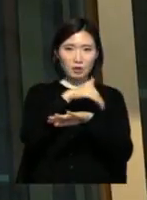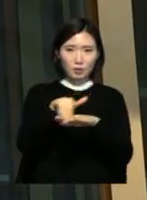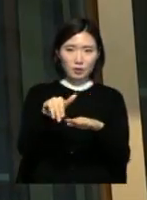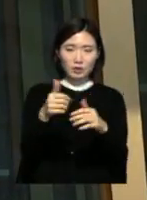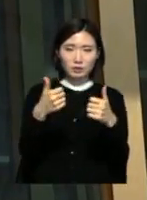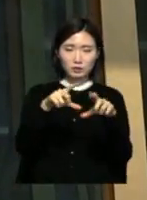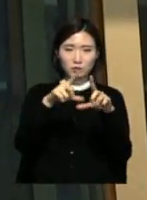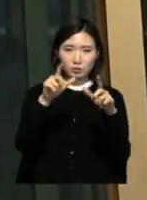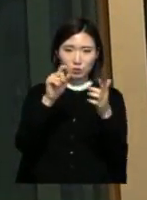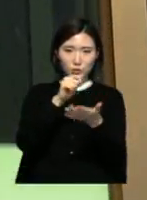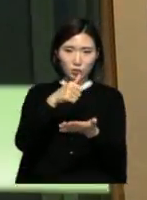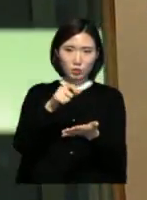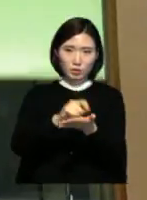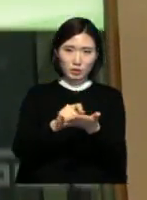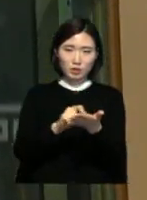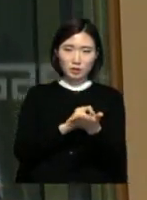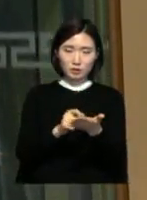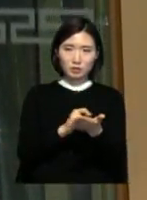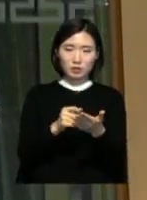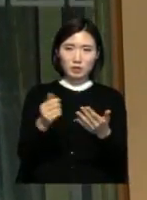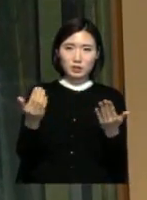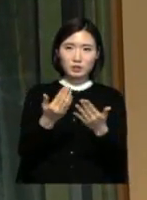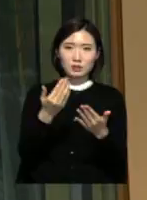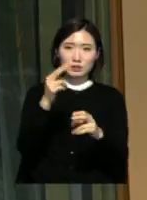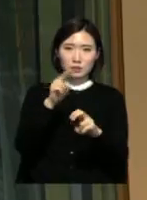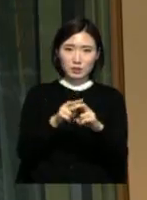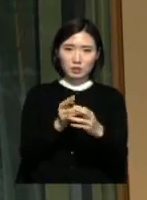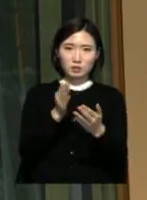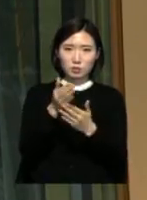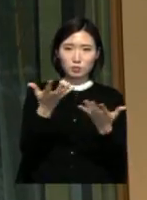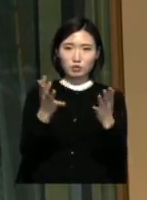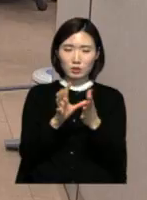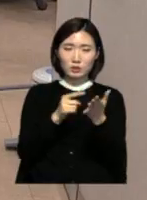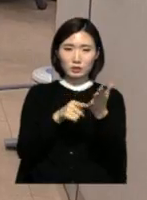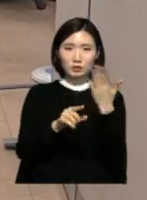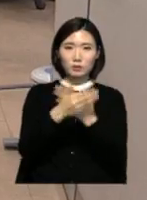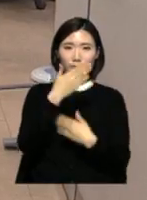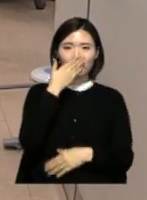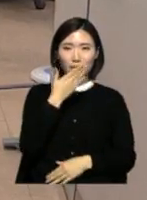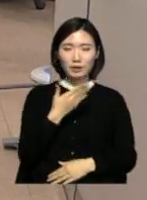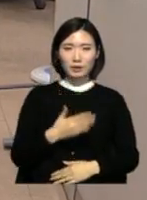등의 서류를 작성해서 노원구청 일자리경제과에 신청 접수할 수 있습니다.